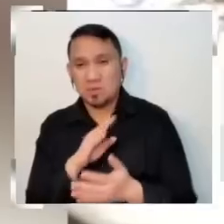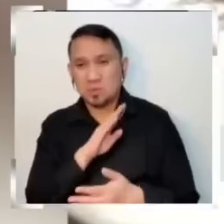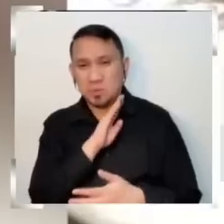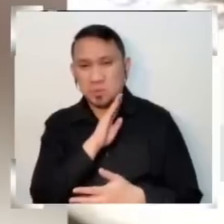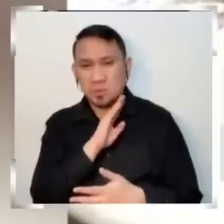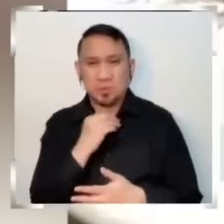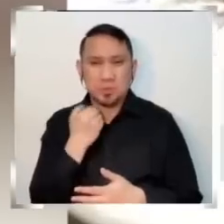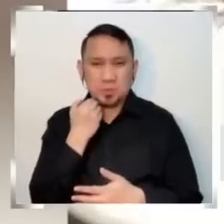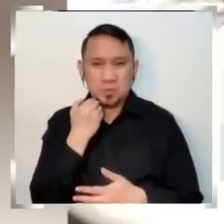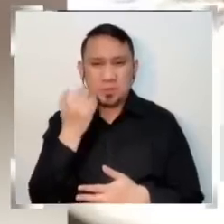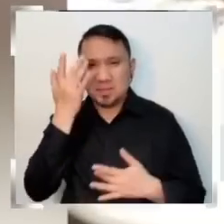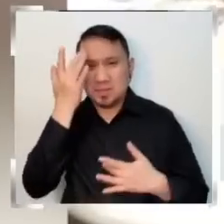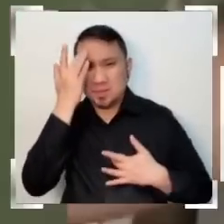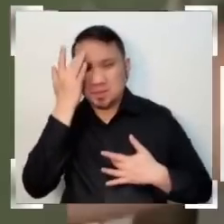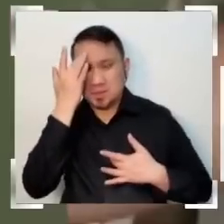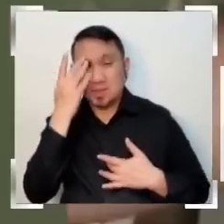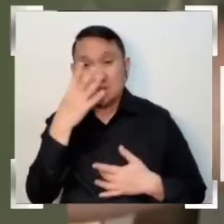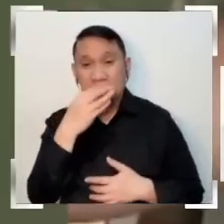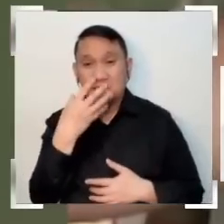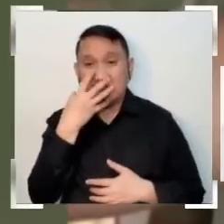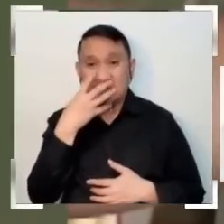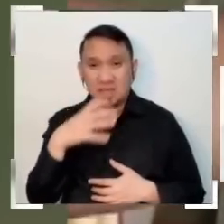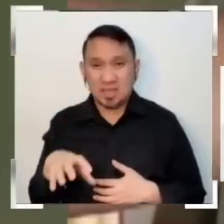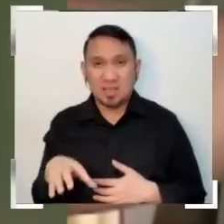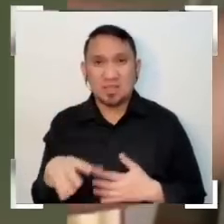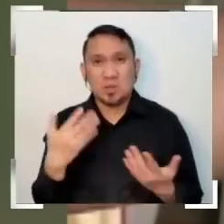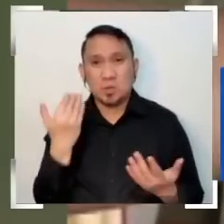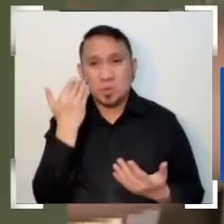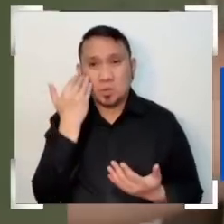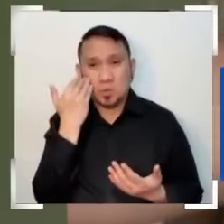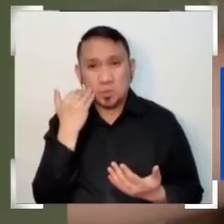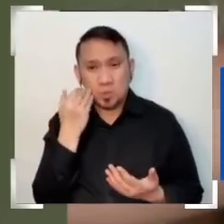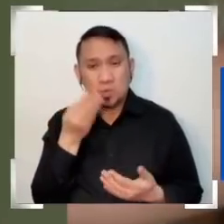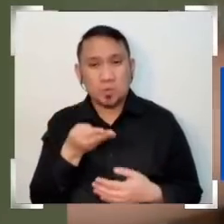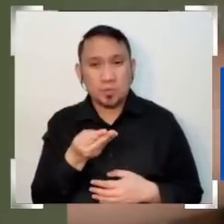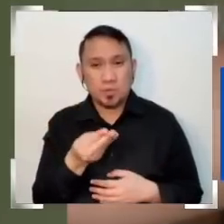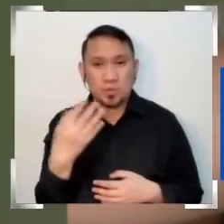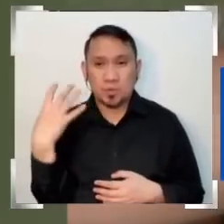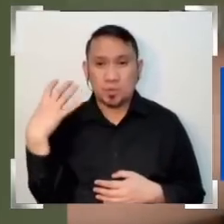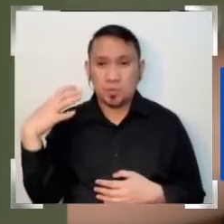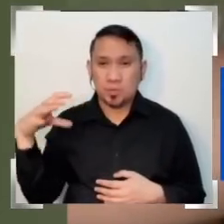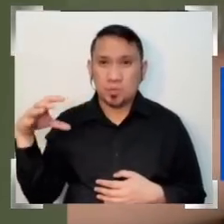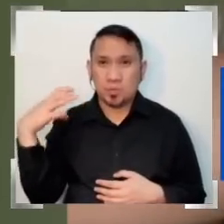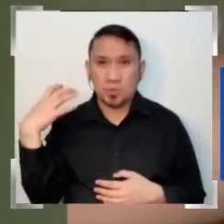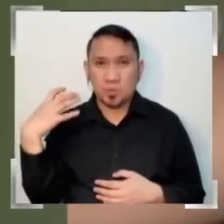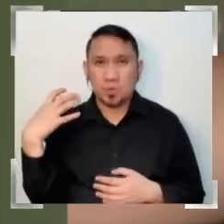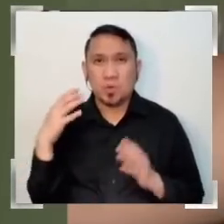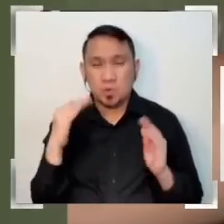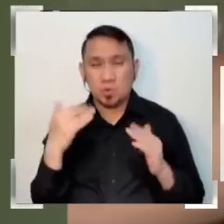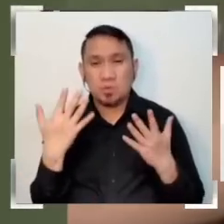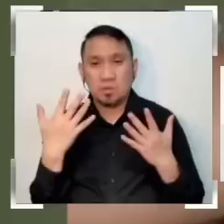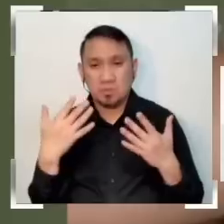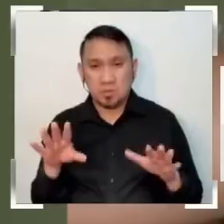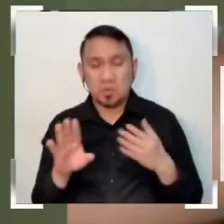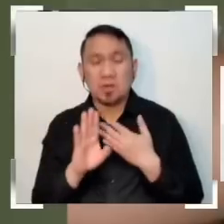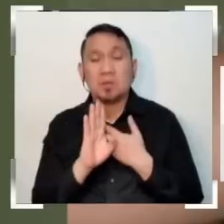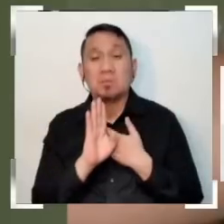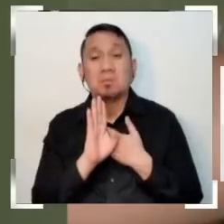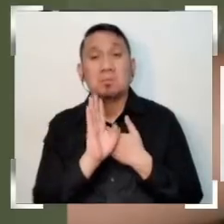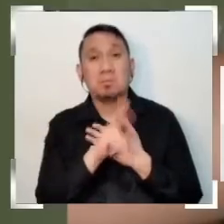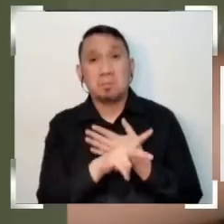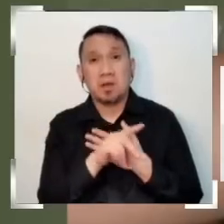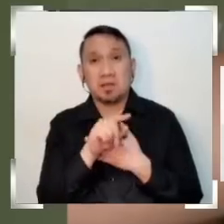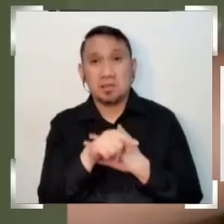na panahon at limitadong bentilasyon. Sana matapos na yan para makabalik naman kami doon sa ano, bahay namin